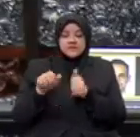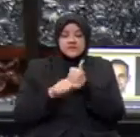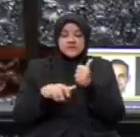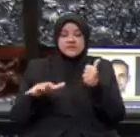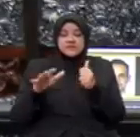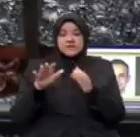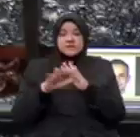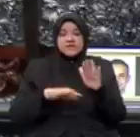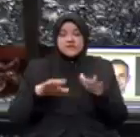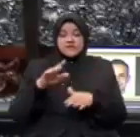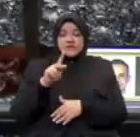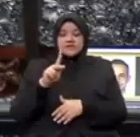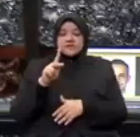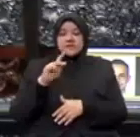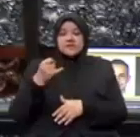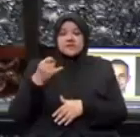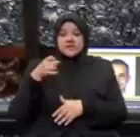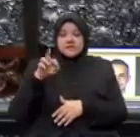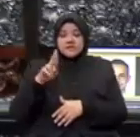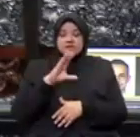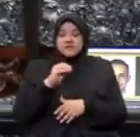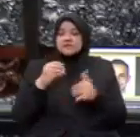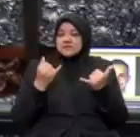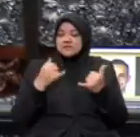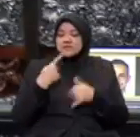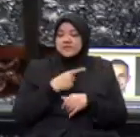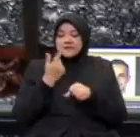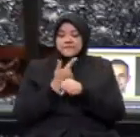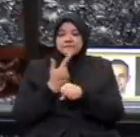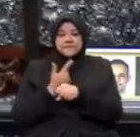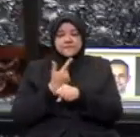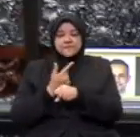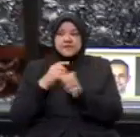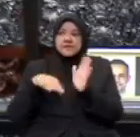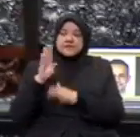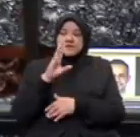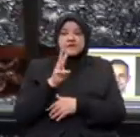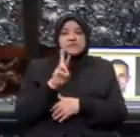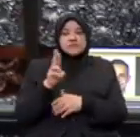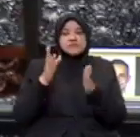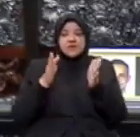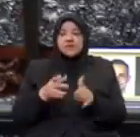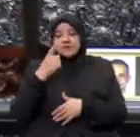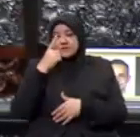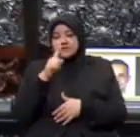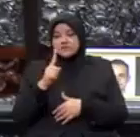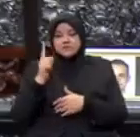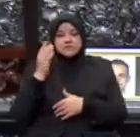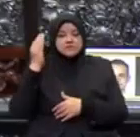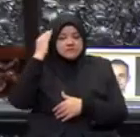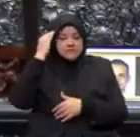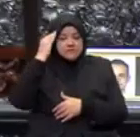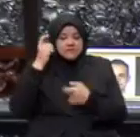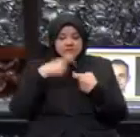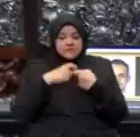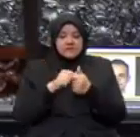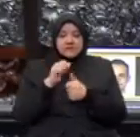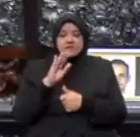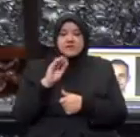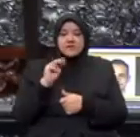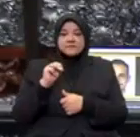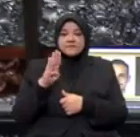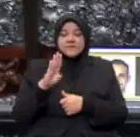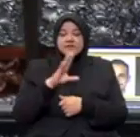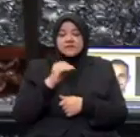bawah Kementerian Kerja Raya. Dan setakat ini kita melatih lebih 6,000 orang untuk mengetahui tentang BIM.